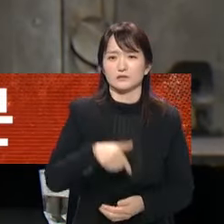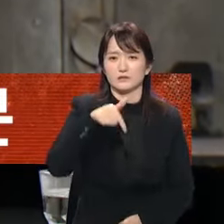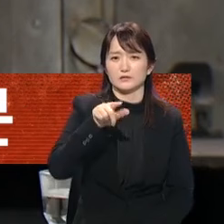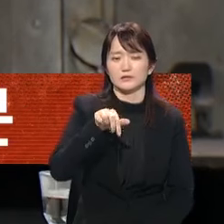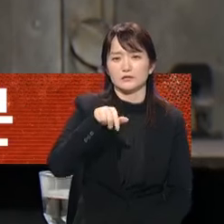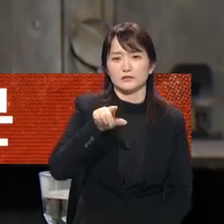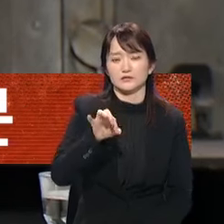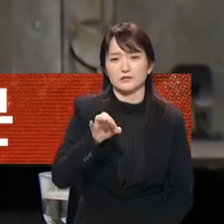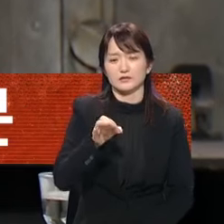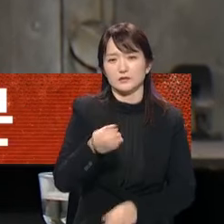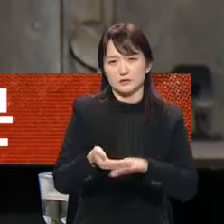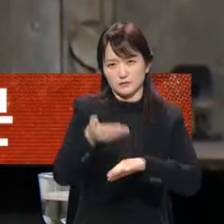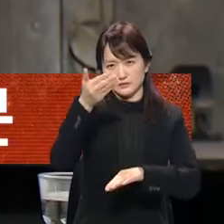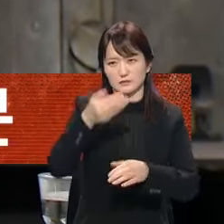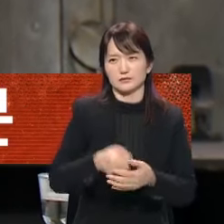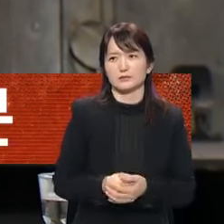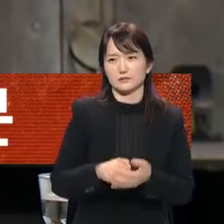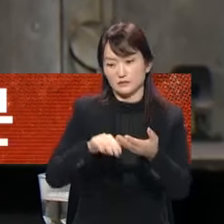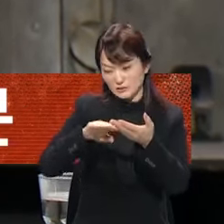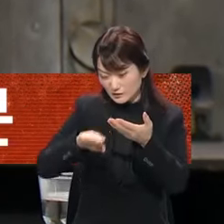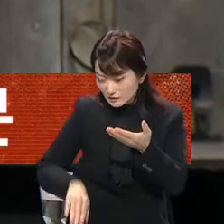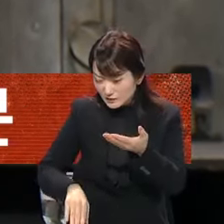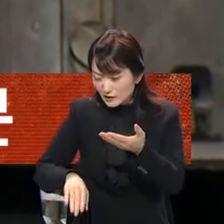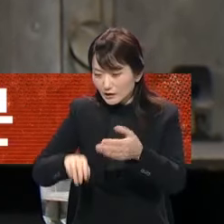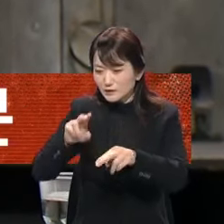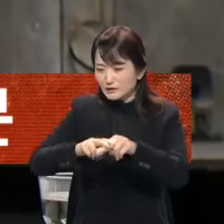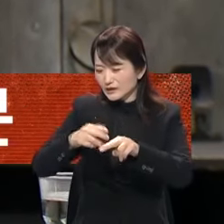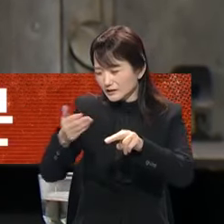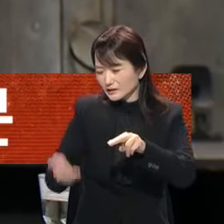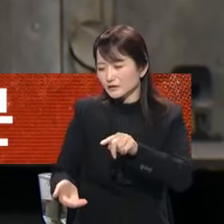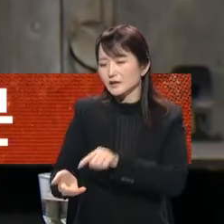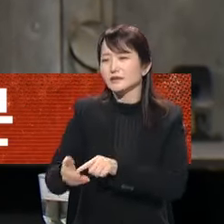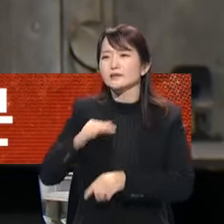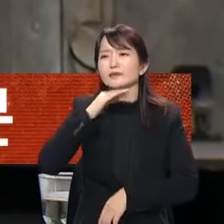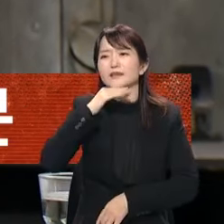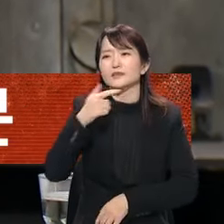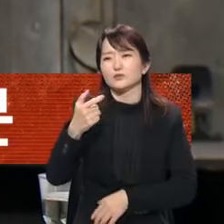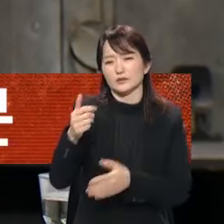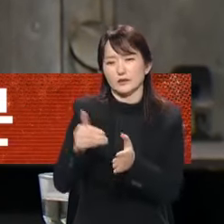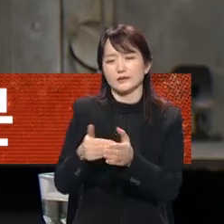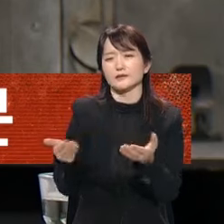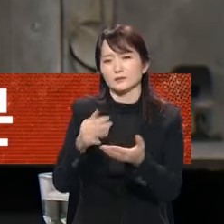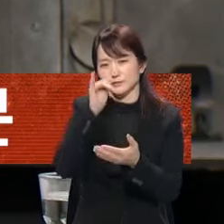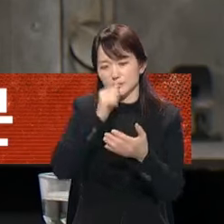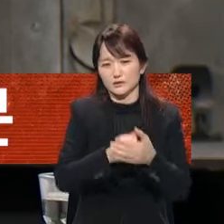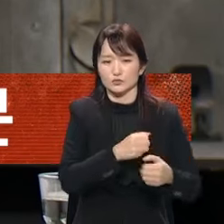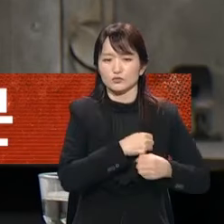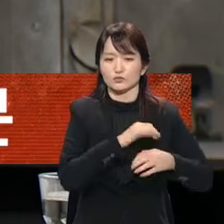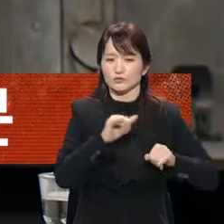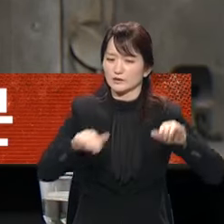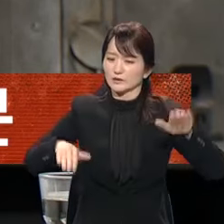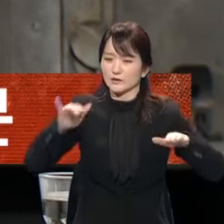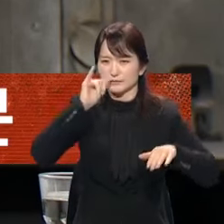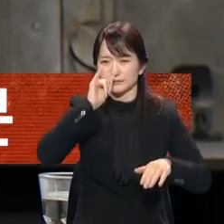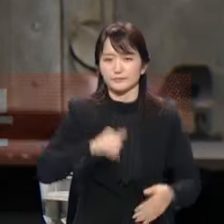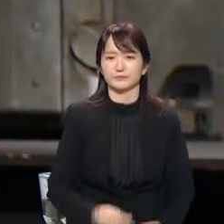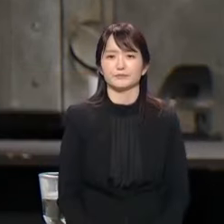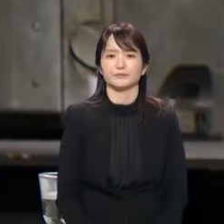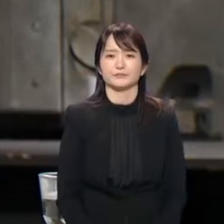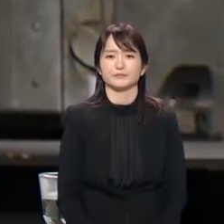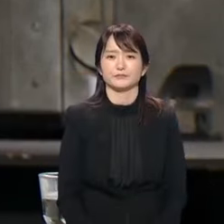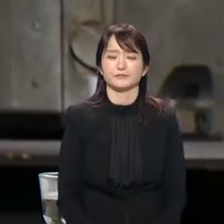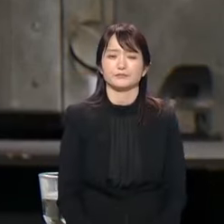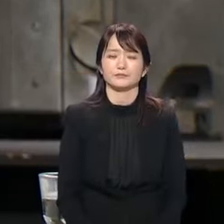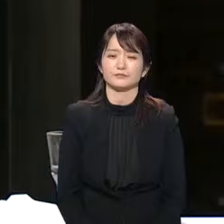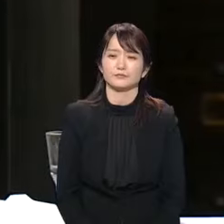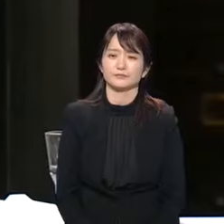그 이하 계급들 같은 경우에는 사실 강동을 시켜도 정년 60세까지 할 수 있기 때문에 군인 하고는 조금 다른 방향이 있습니다